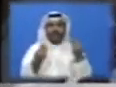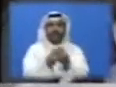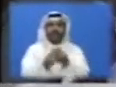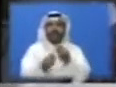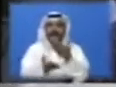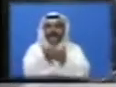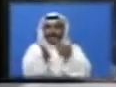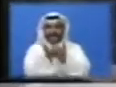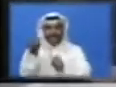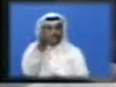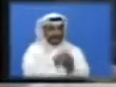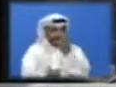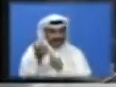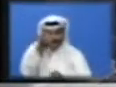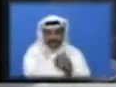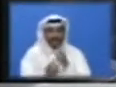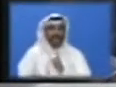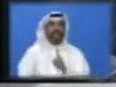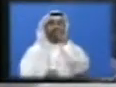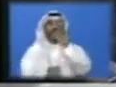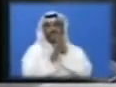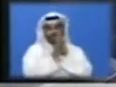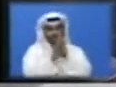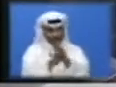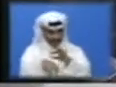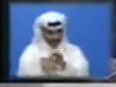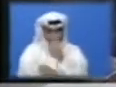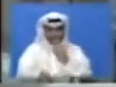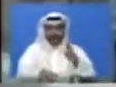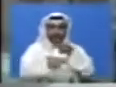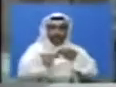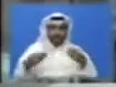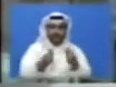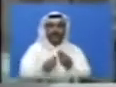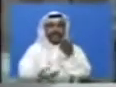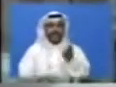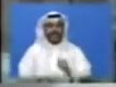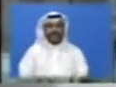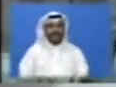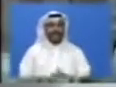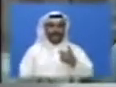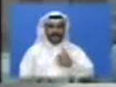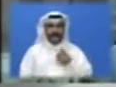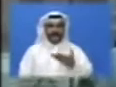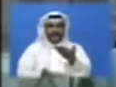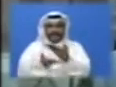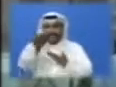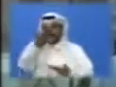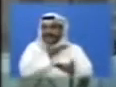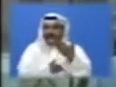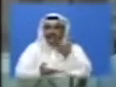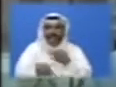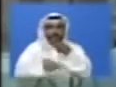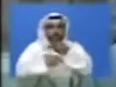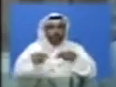المجالات الاقتصادية والتجارية بما يخدم شعبي البلدين. نحن نعتقد أن يعني العلاقات المتينة